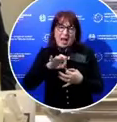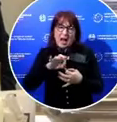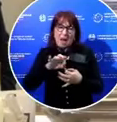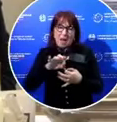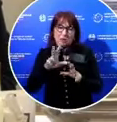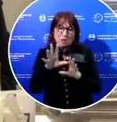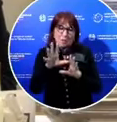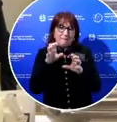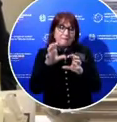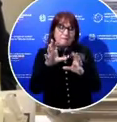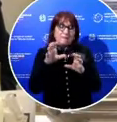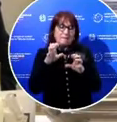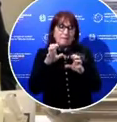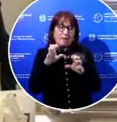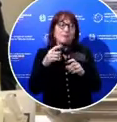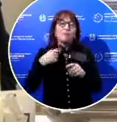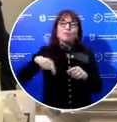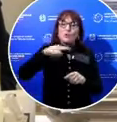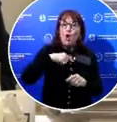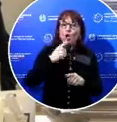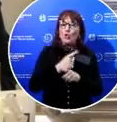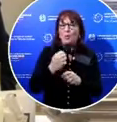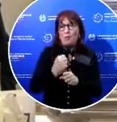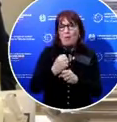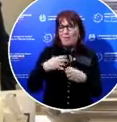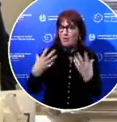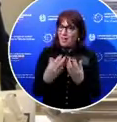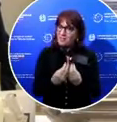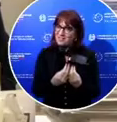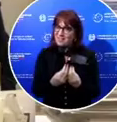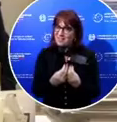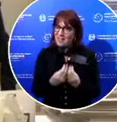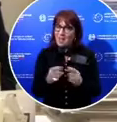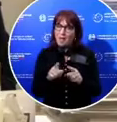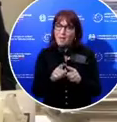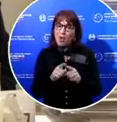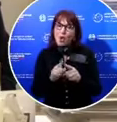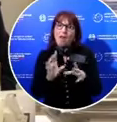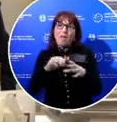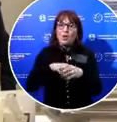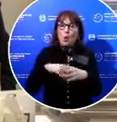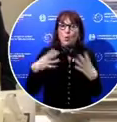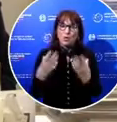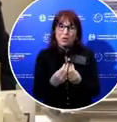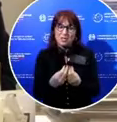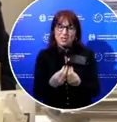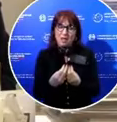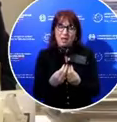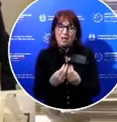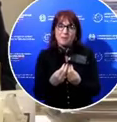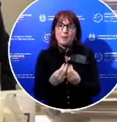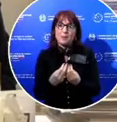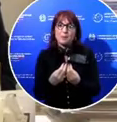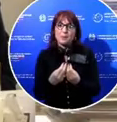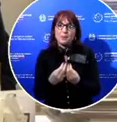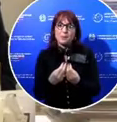seduttiva. Occorre lavorare insieme secondo una logica inclusiva che favorisca il